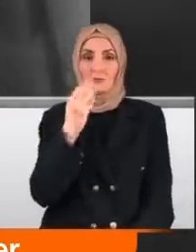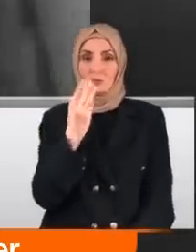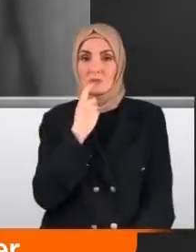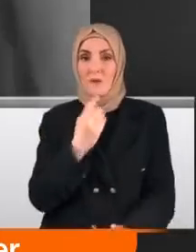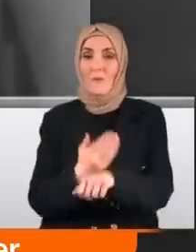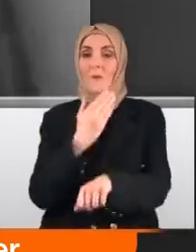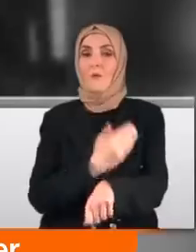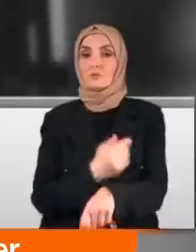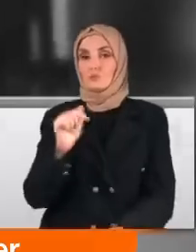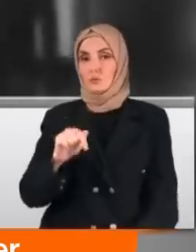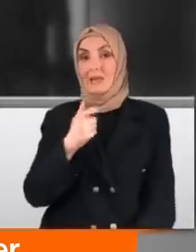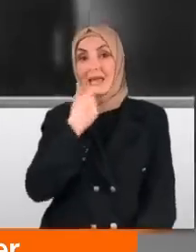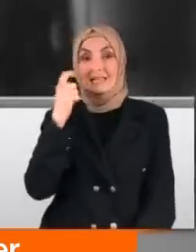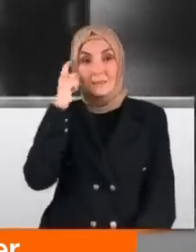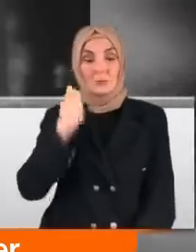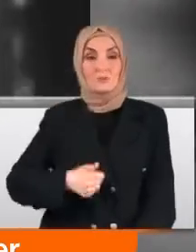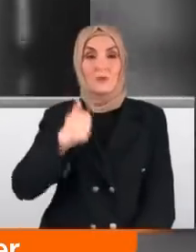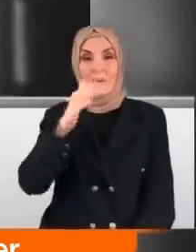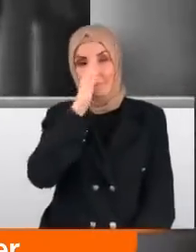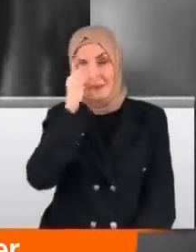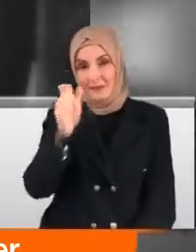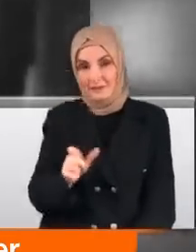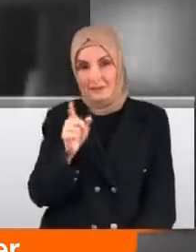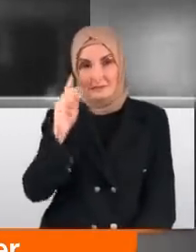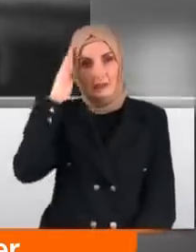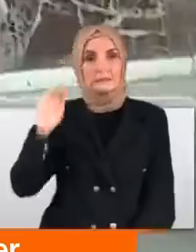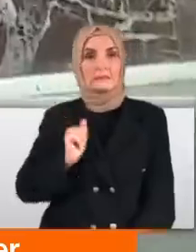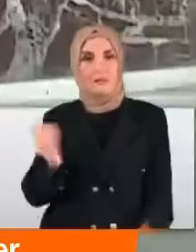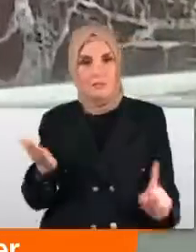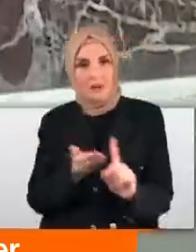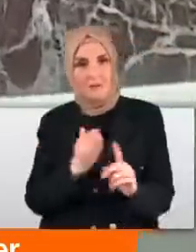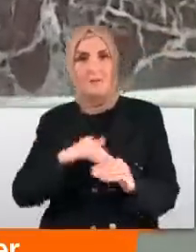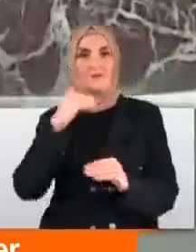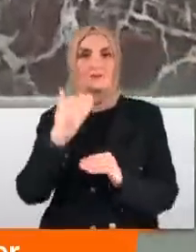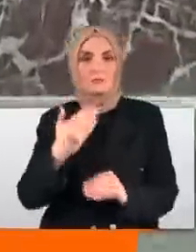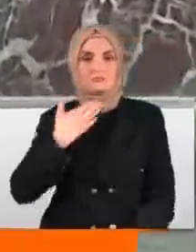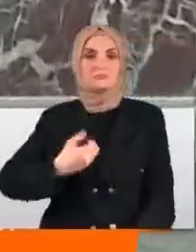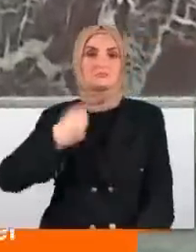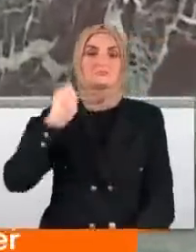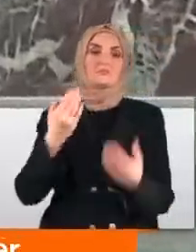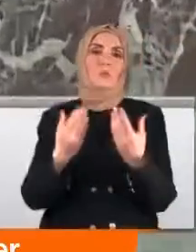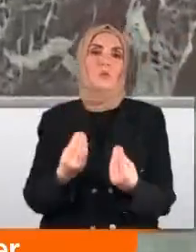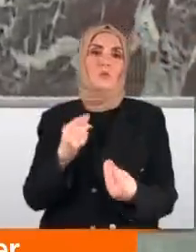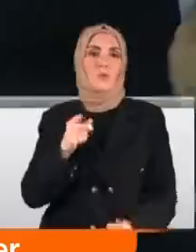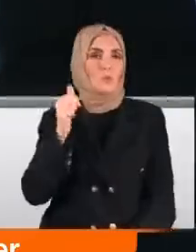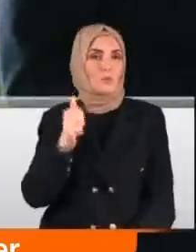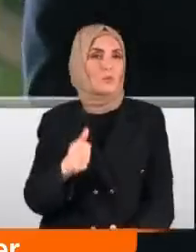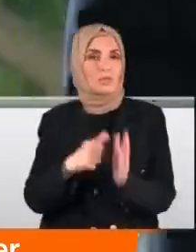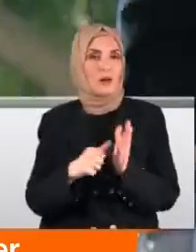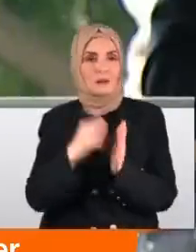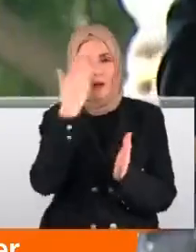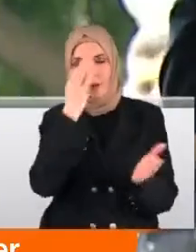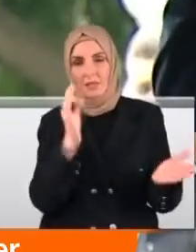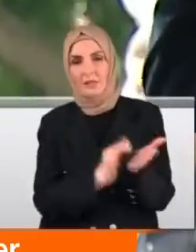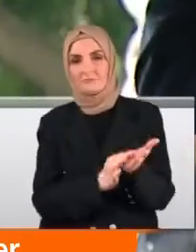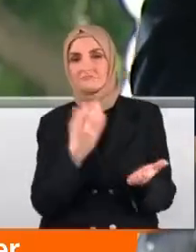Eski Başbakan Adnan Menderes askeri darbe sonrası idam edilmiş, o gün tarihe kara leke gibi düşmüştü. Cumhurbaşkanı